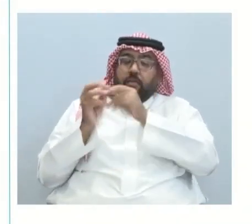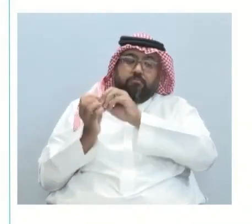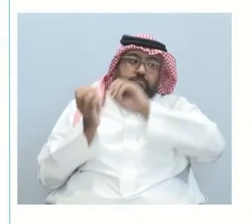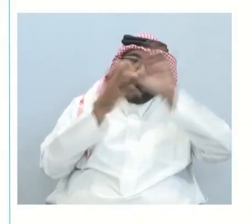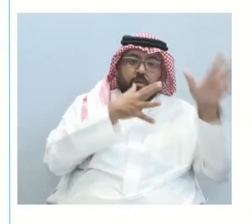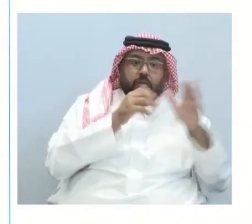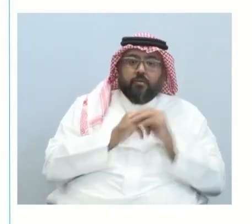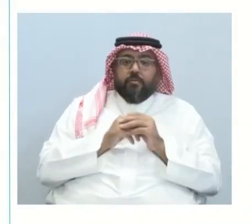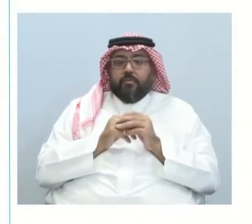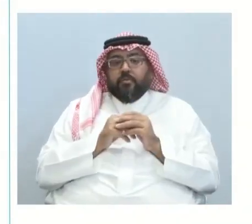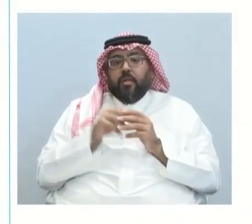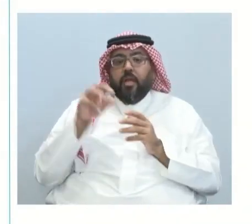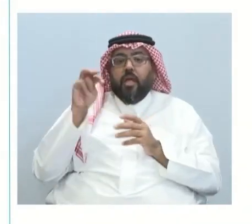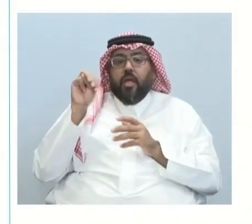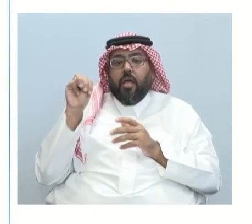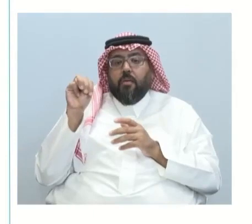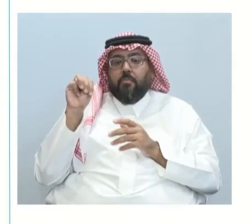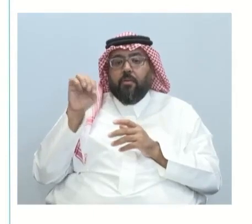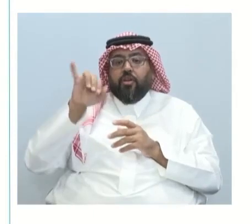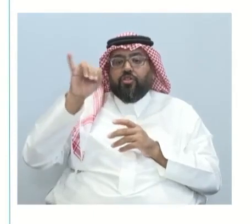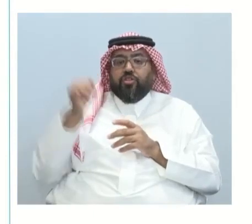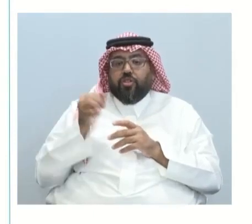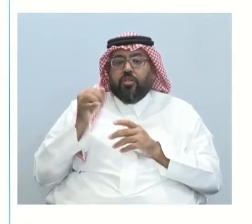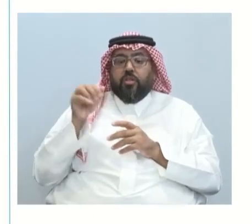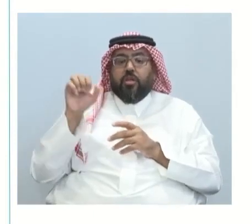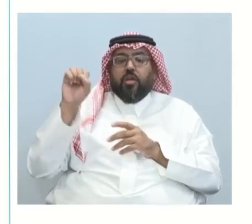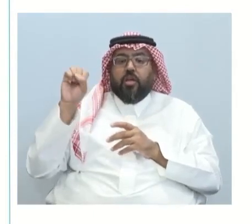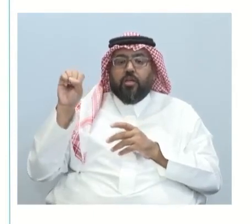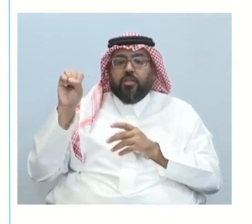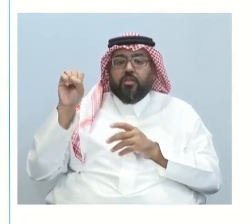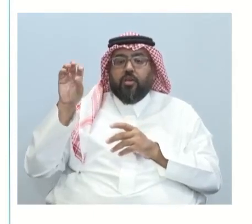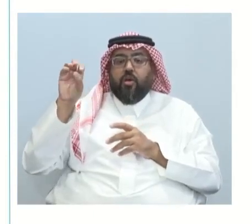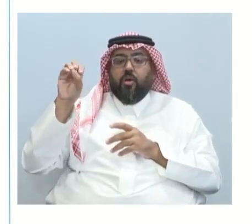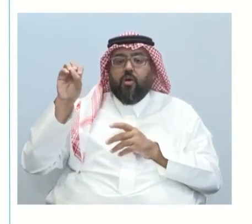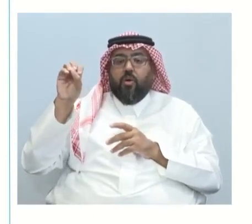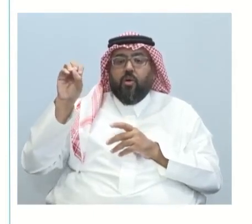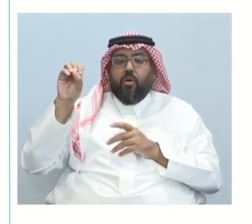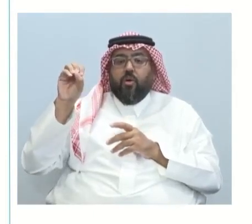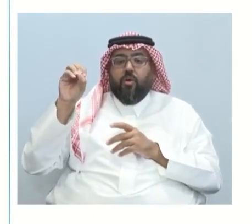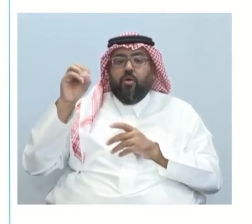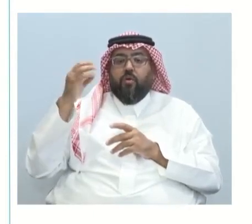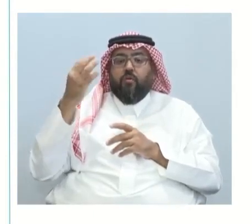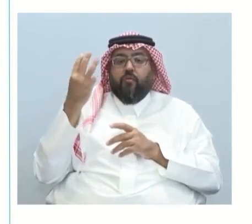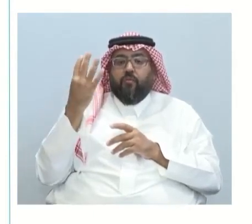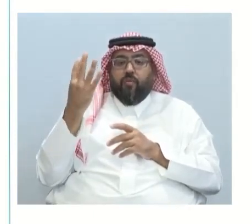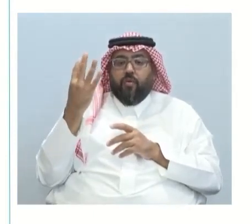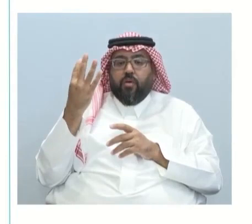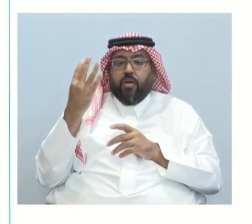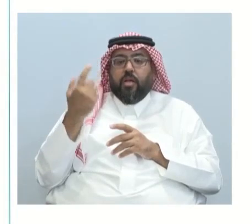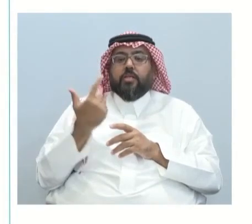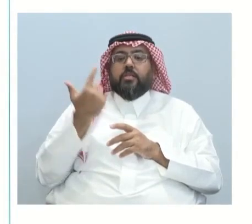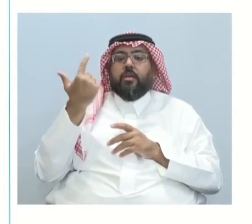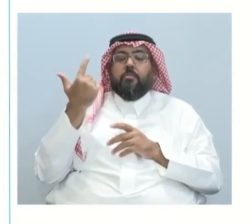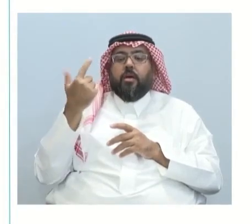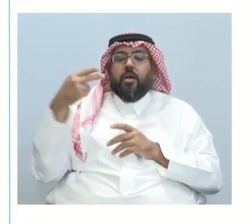لو كان لدينا المركب ام جي اس او 4 فيه سبع ايونات من مين السبع